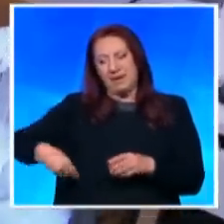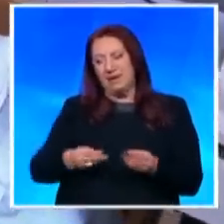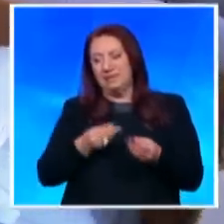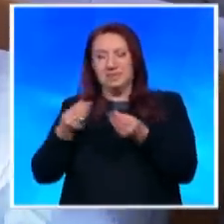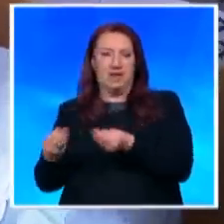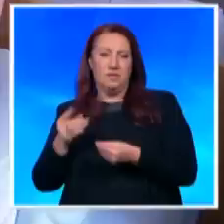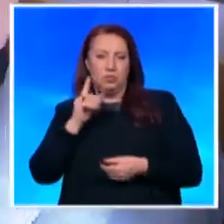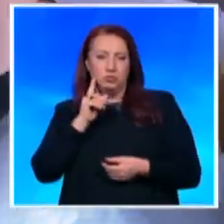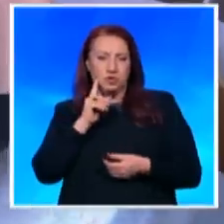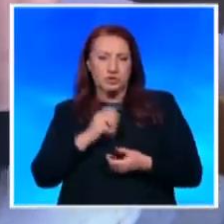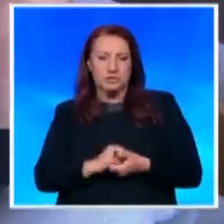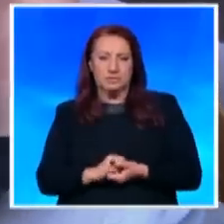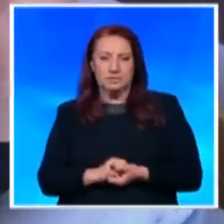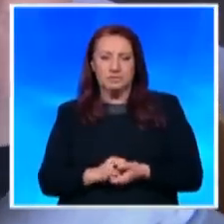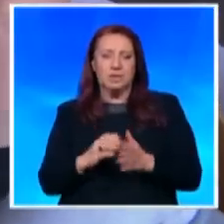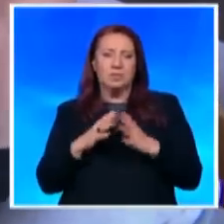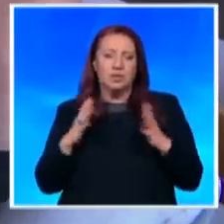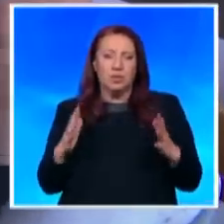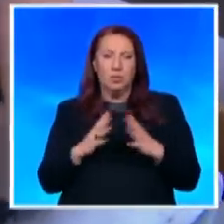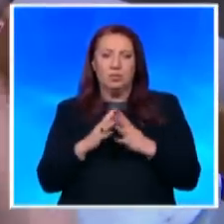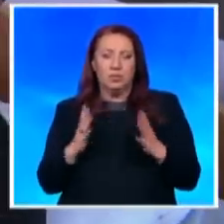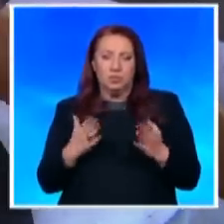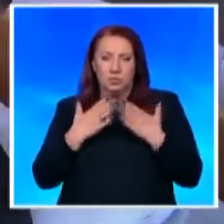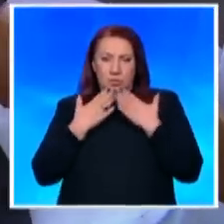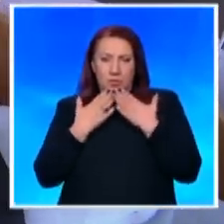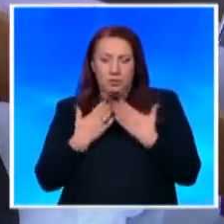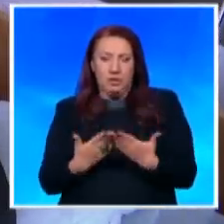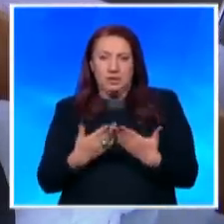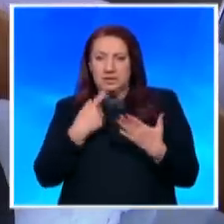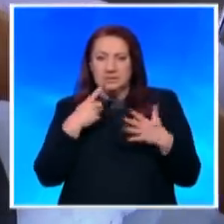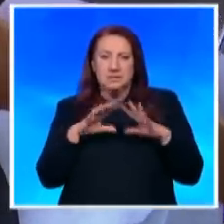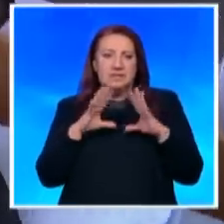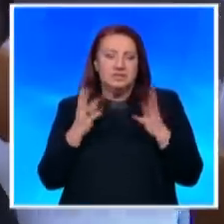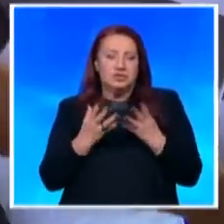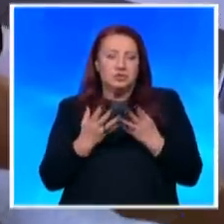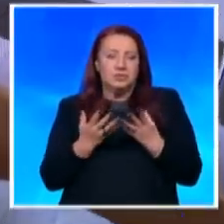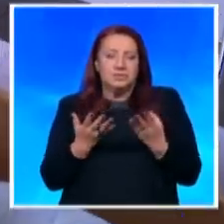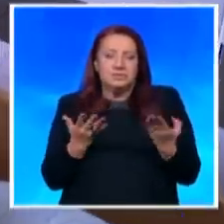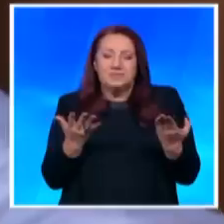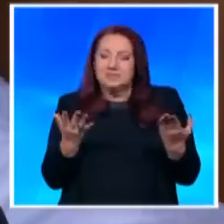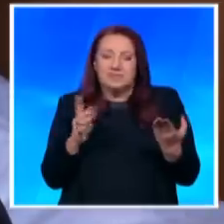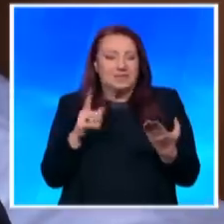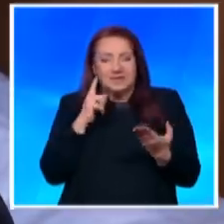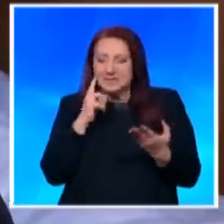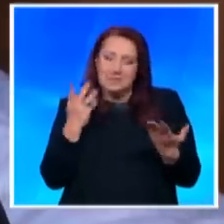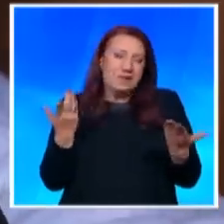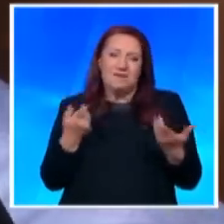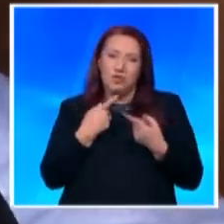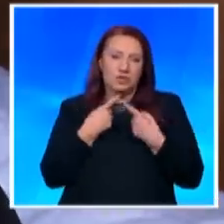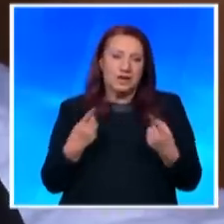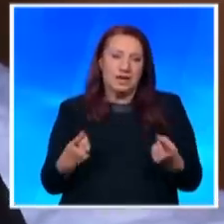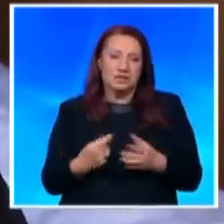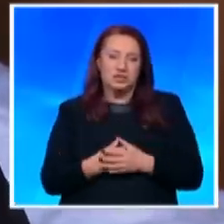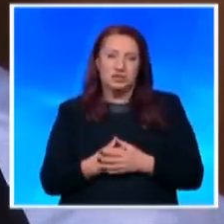Значи, много ви благодаря за всичко, просто не знам какво да ви кажа. Тя ми е